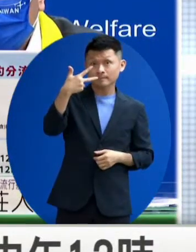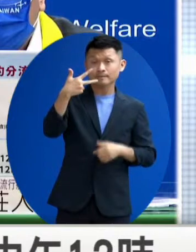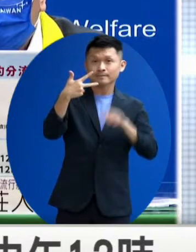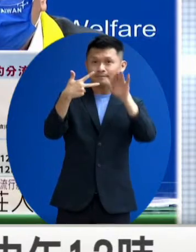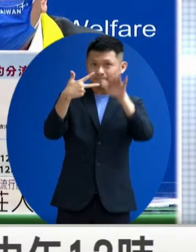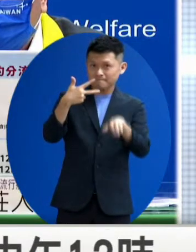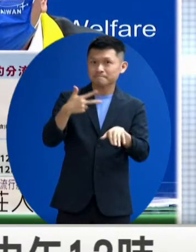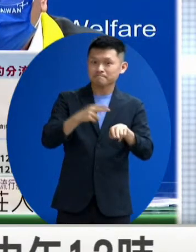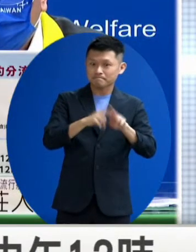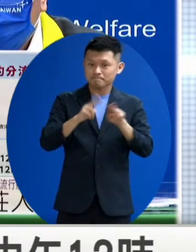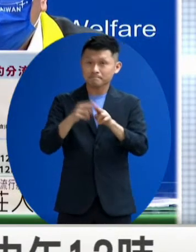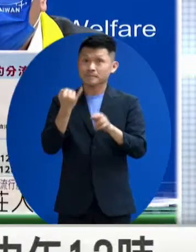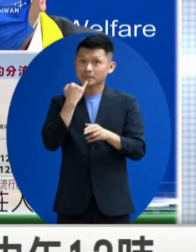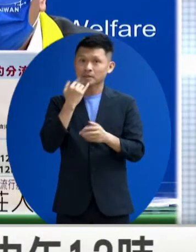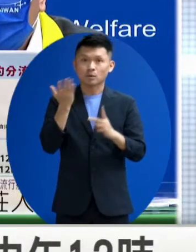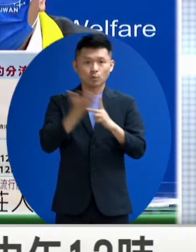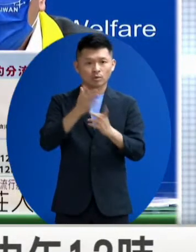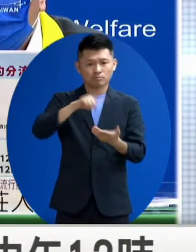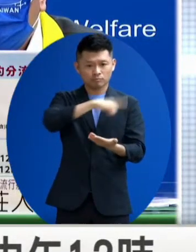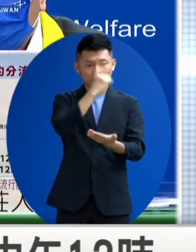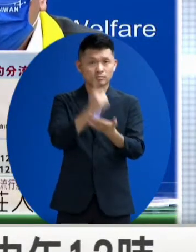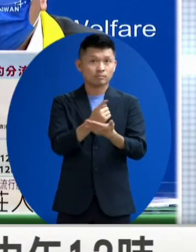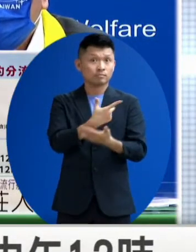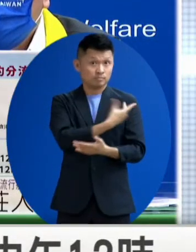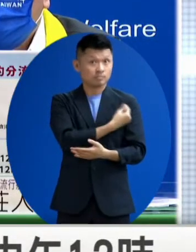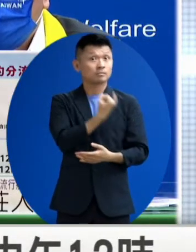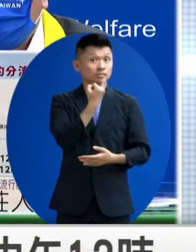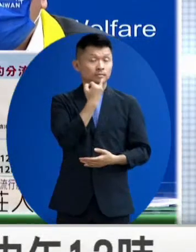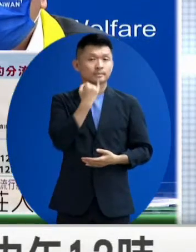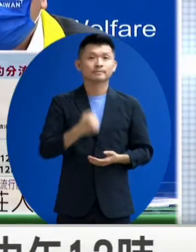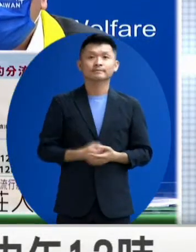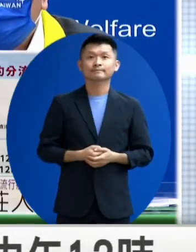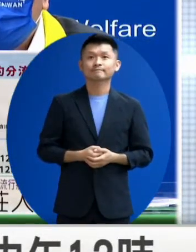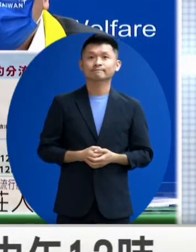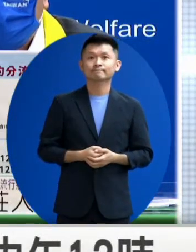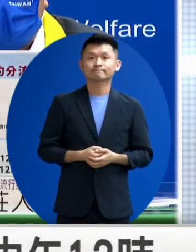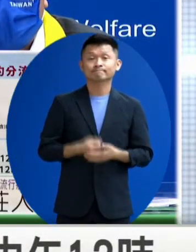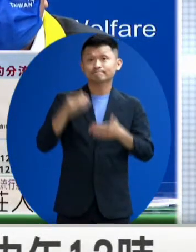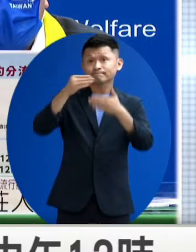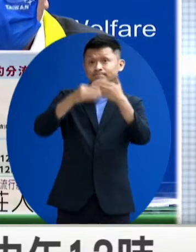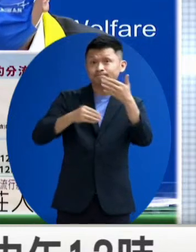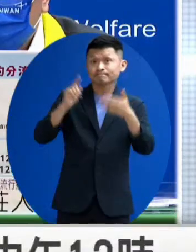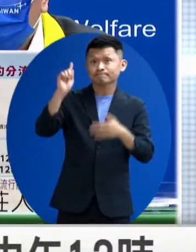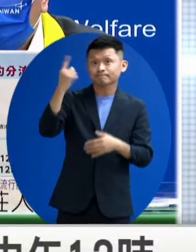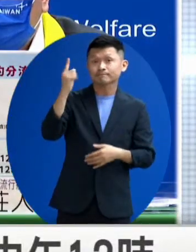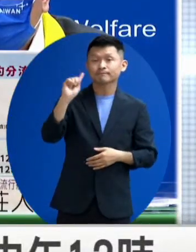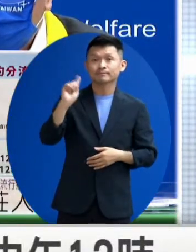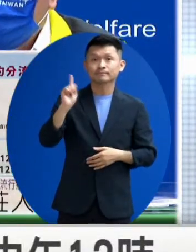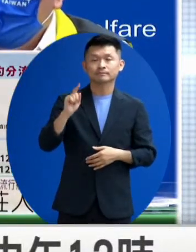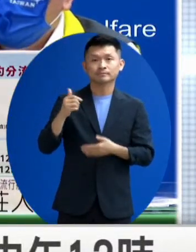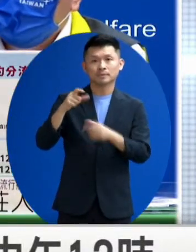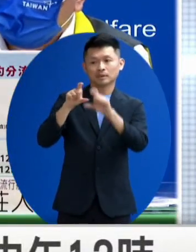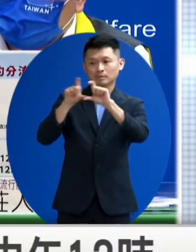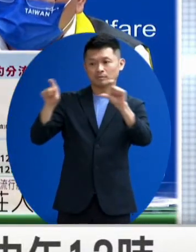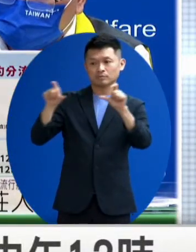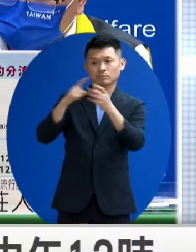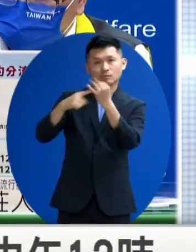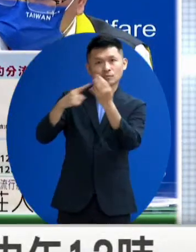个整个年龄层都包括住了哈。那这个就要看最后来的量是多少。那你